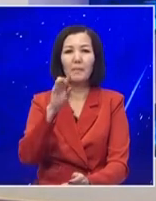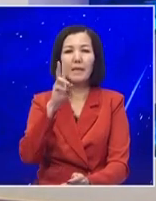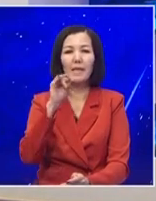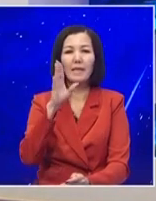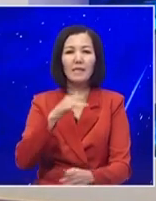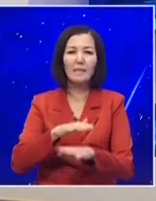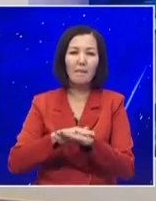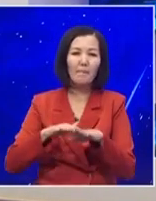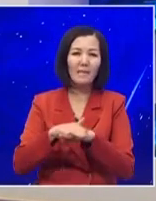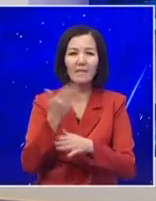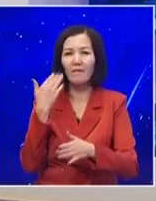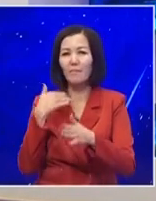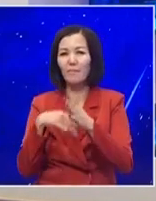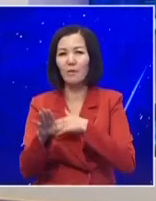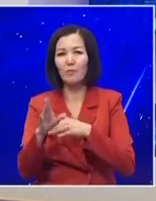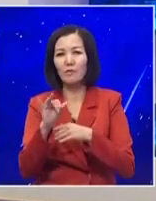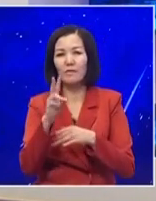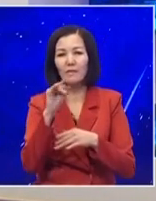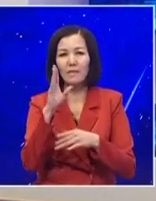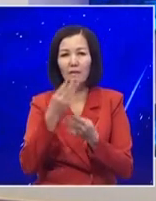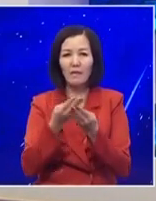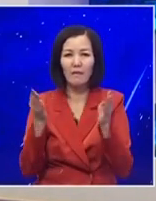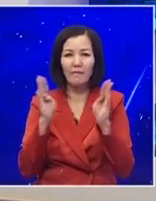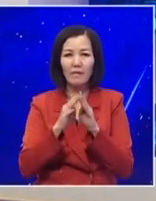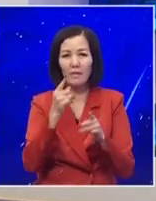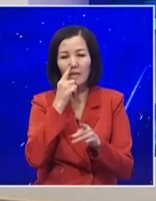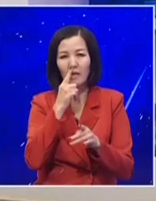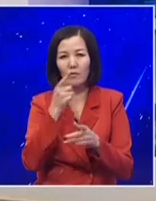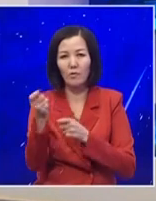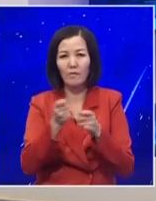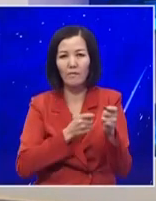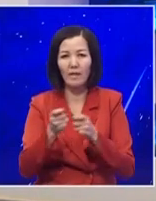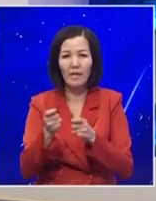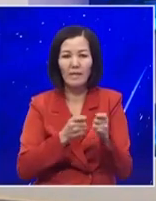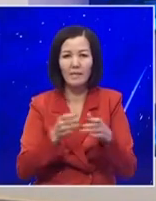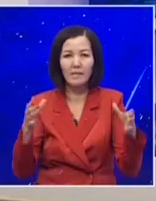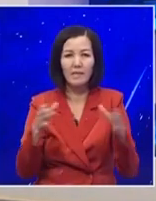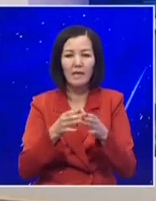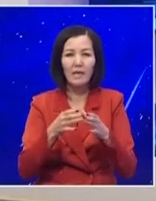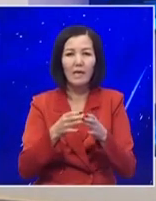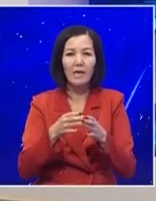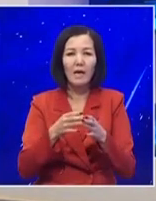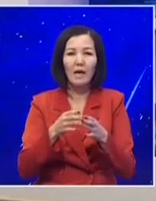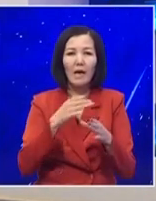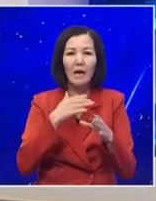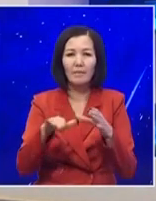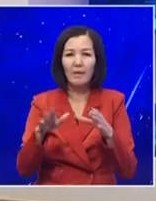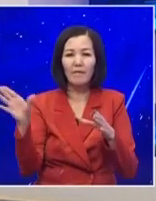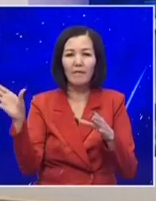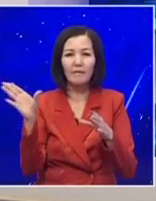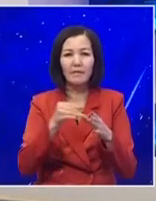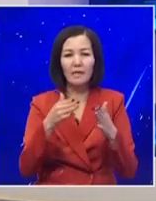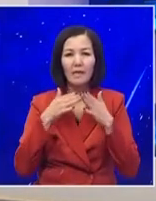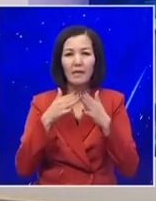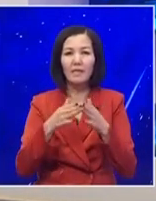Британцы массово бегут из-под швейцарского карантина. Накануне власти конфедерации распорядились отправить всех островитян